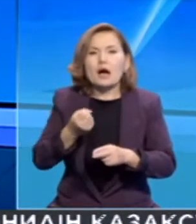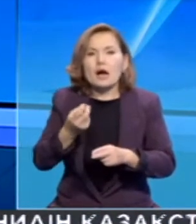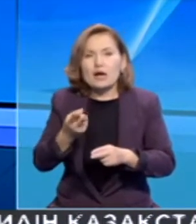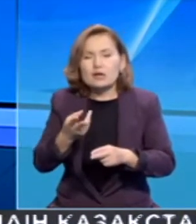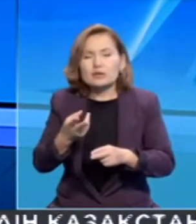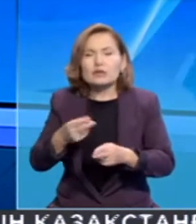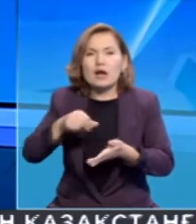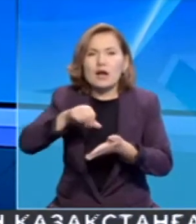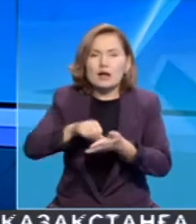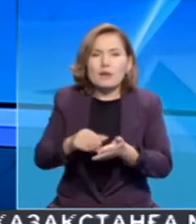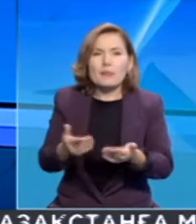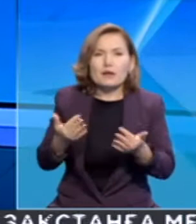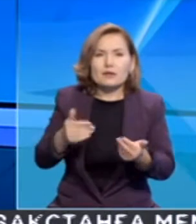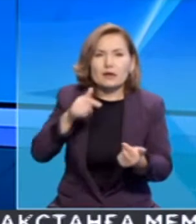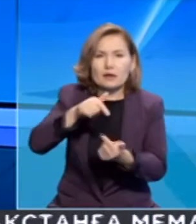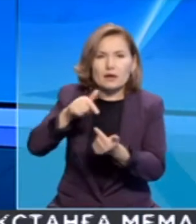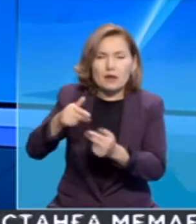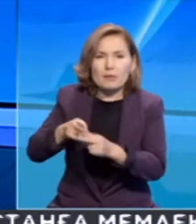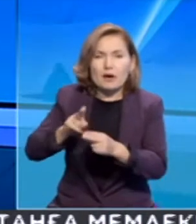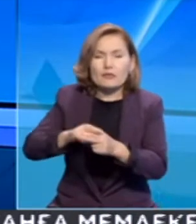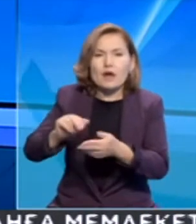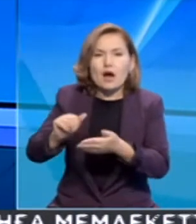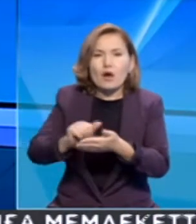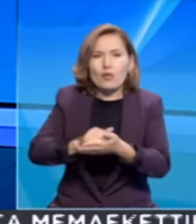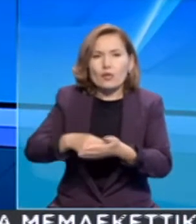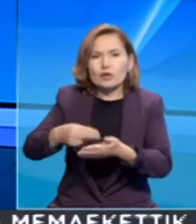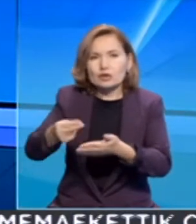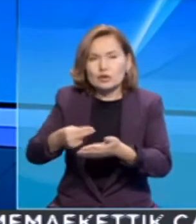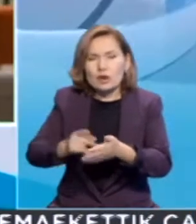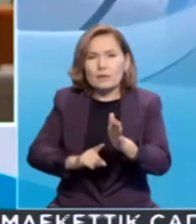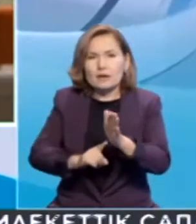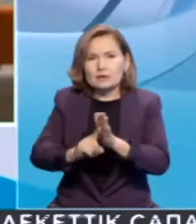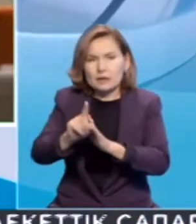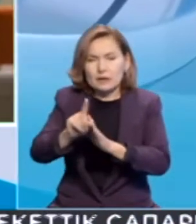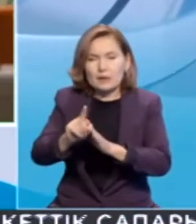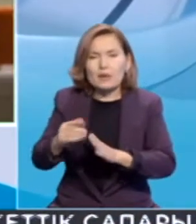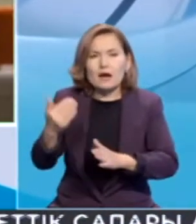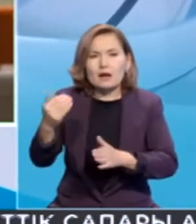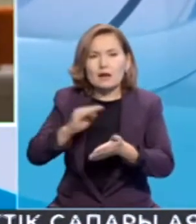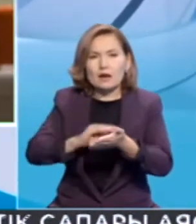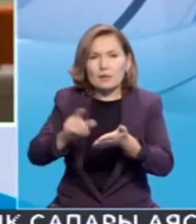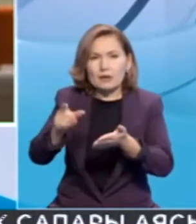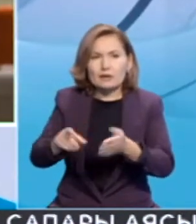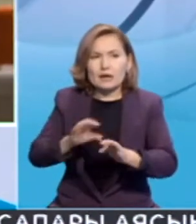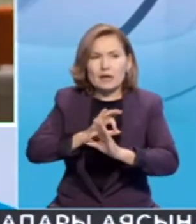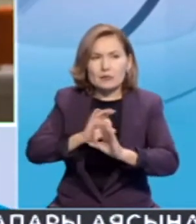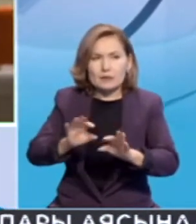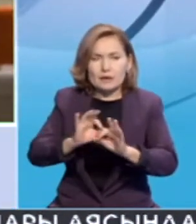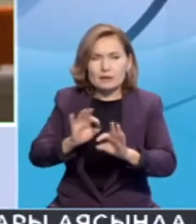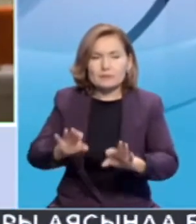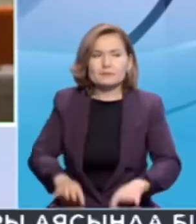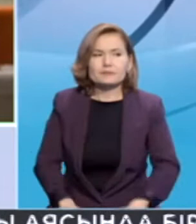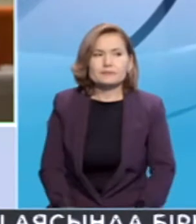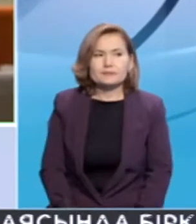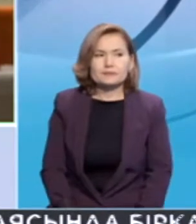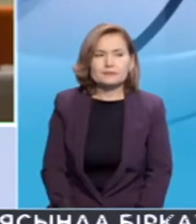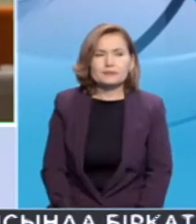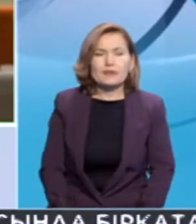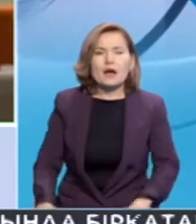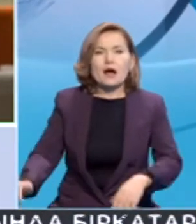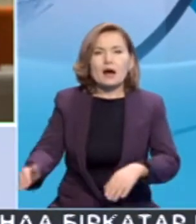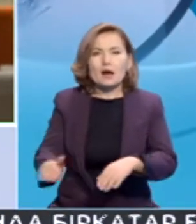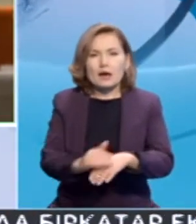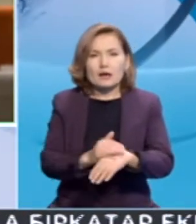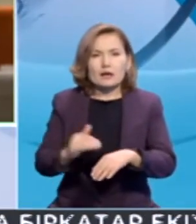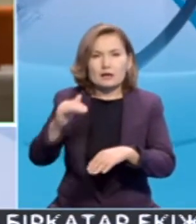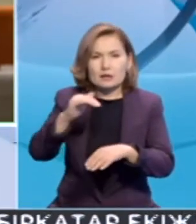кандидат талапқа сай болып қол жинауға кірісті? Әріптесім Асылбек Данияр Тархатов айтсын. Қайырлы кеш, әріптес,